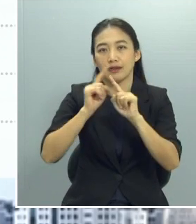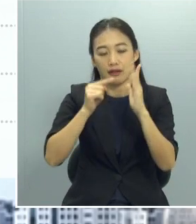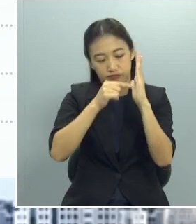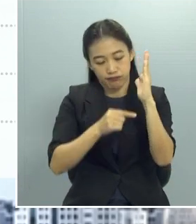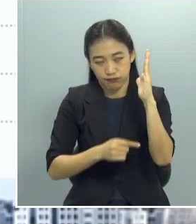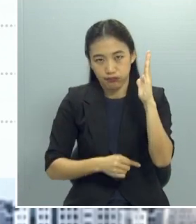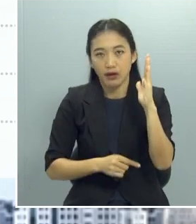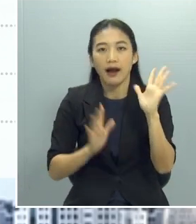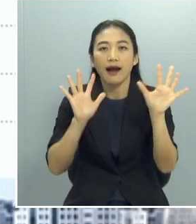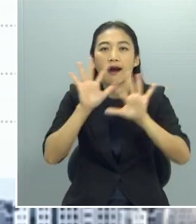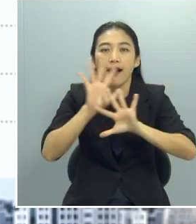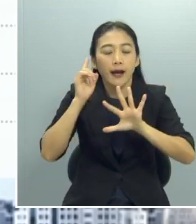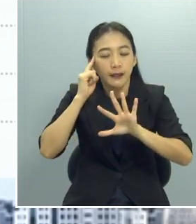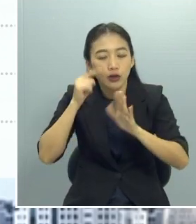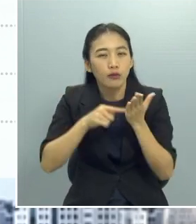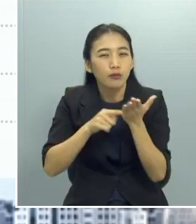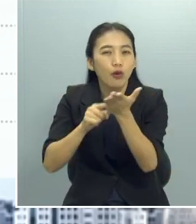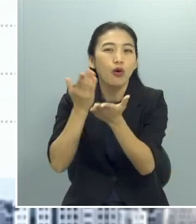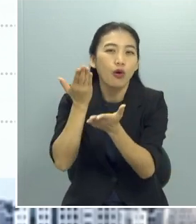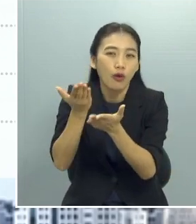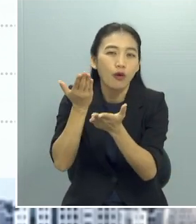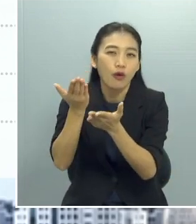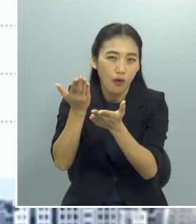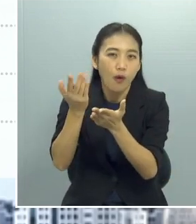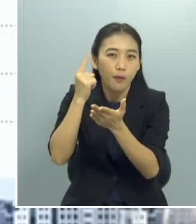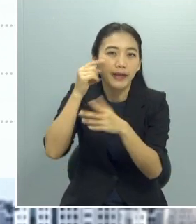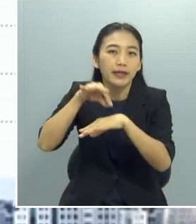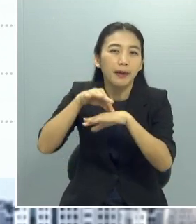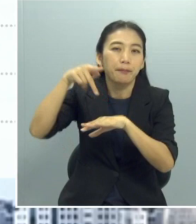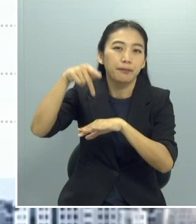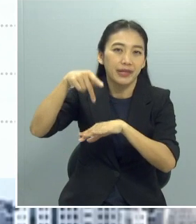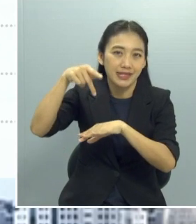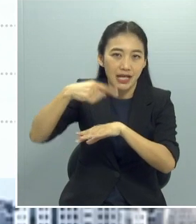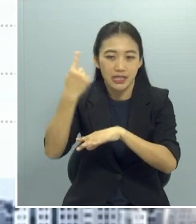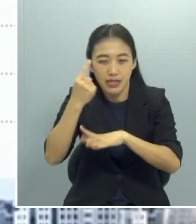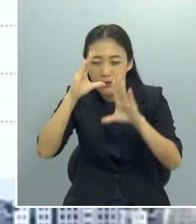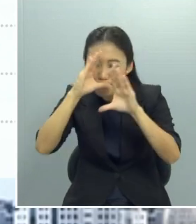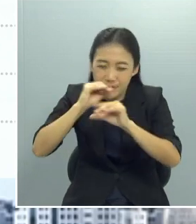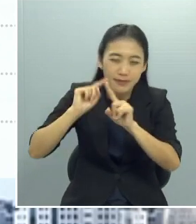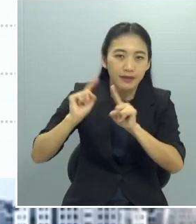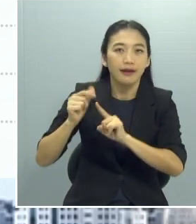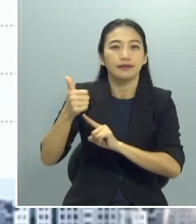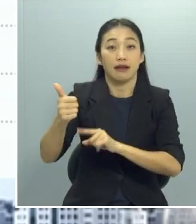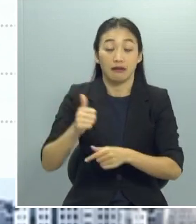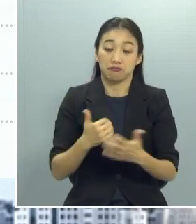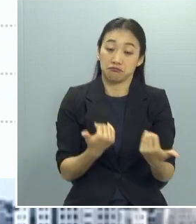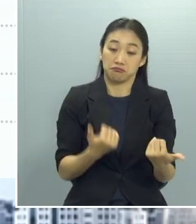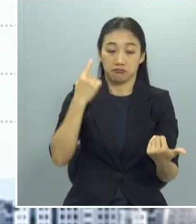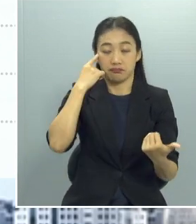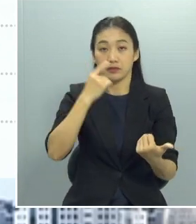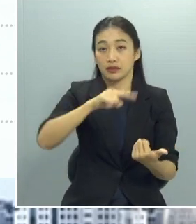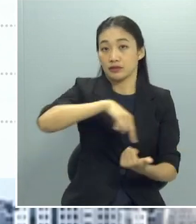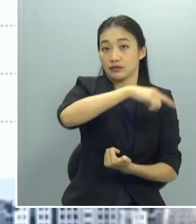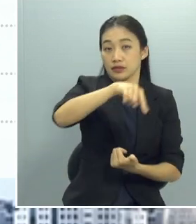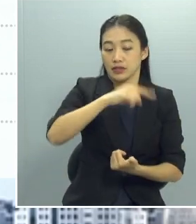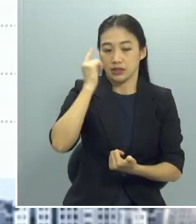ค่ะก็เขาคาดหวังว่าจะตอบสนองเห็นชอบตามที่ภาคธุรกิจร้องขอเพื่อรองรับการ